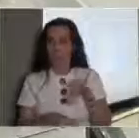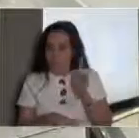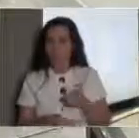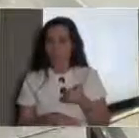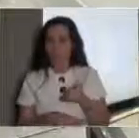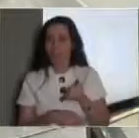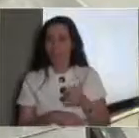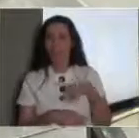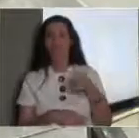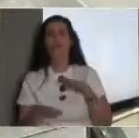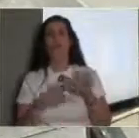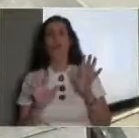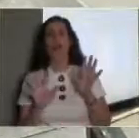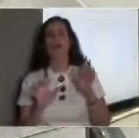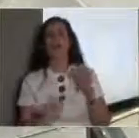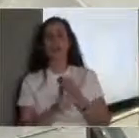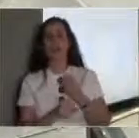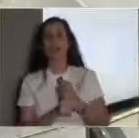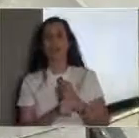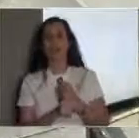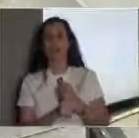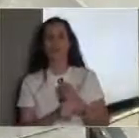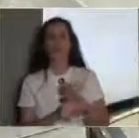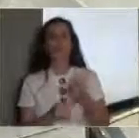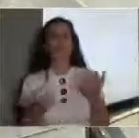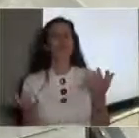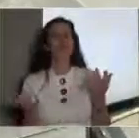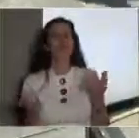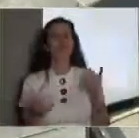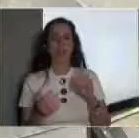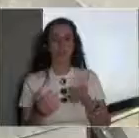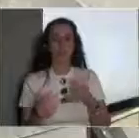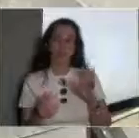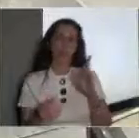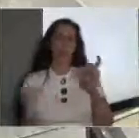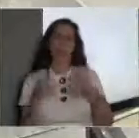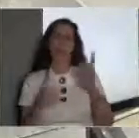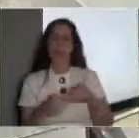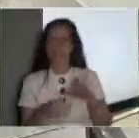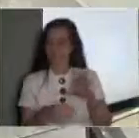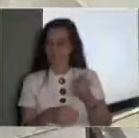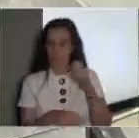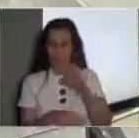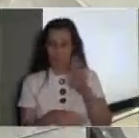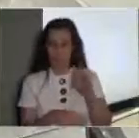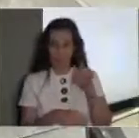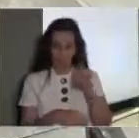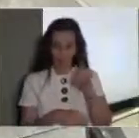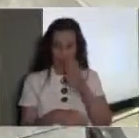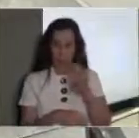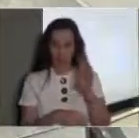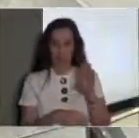צריכה להיות ממשלה של לעשות את הצורך של העם. ואם נתניהו, אתה,